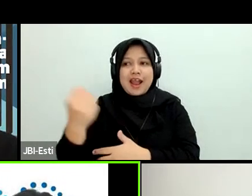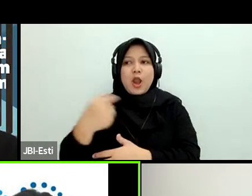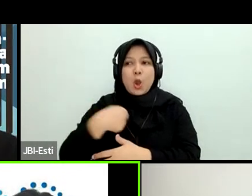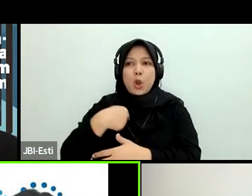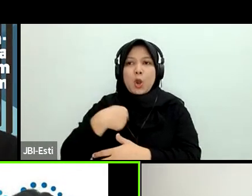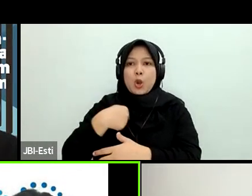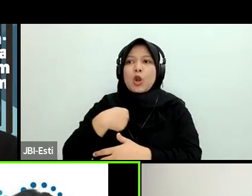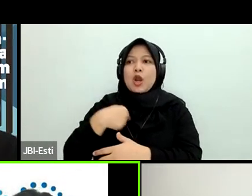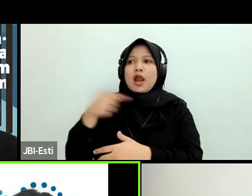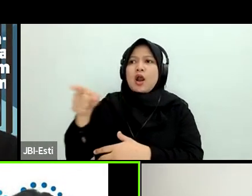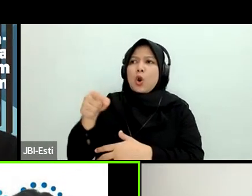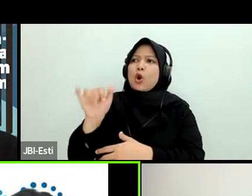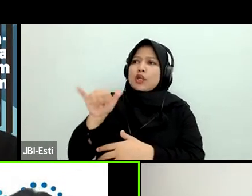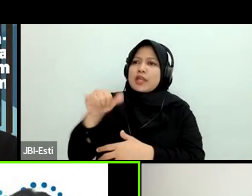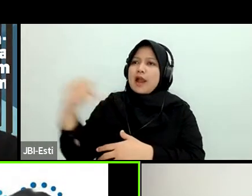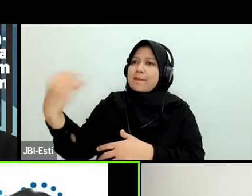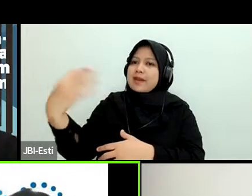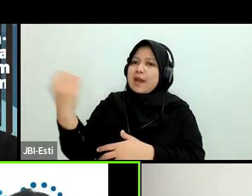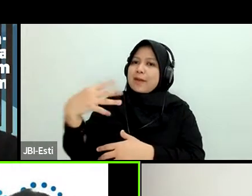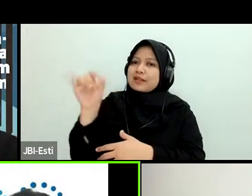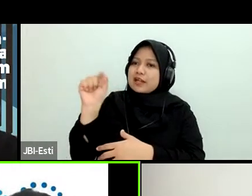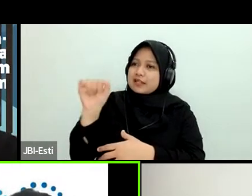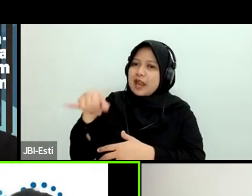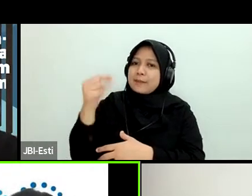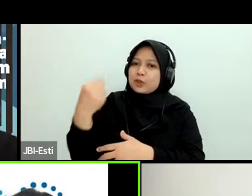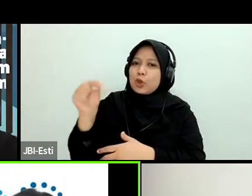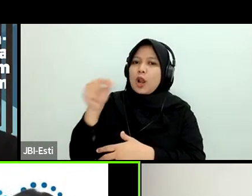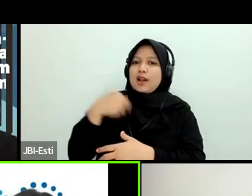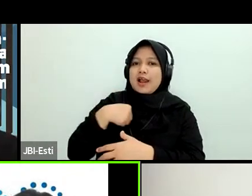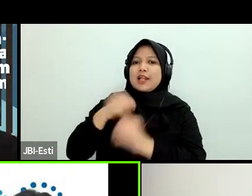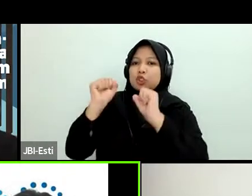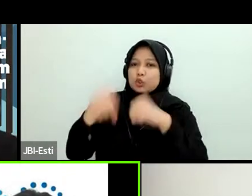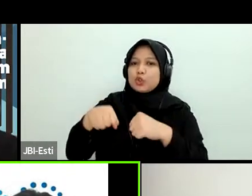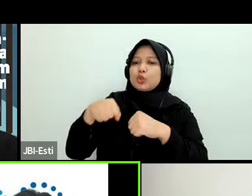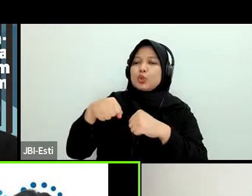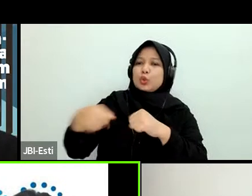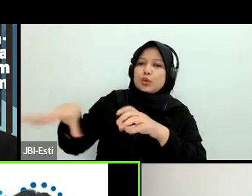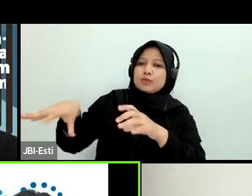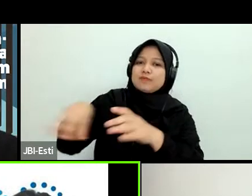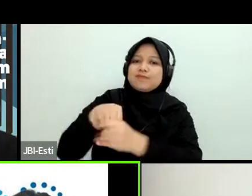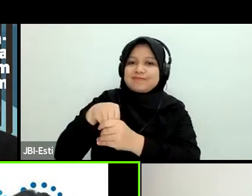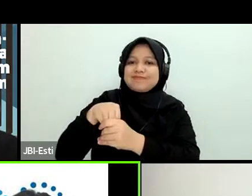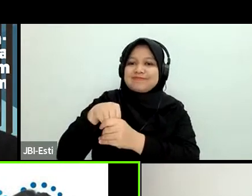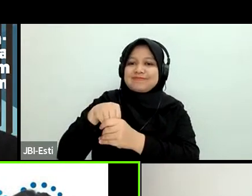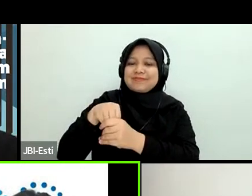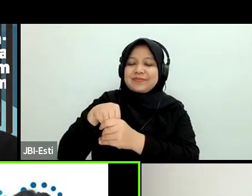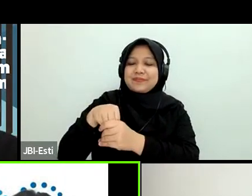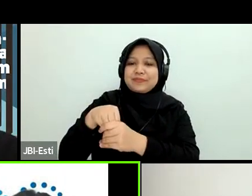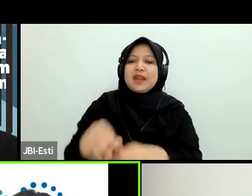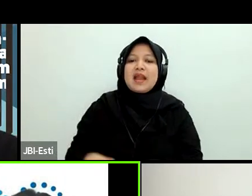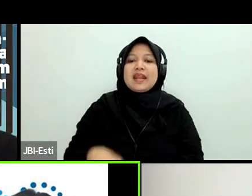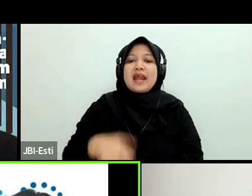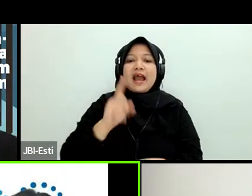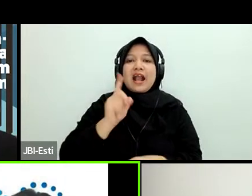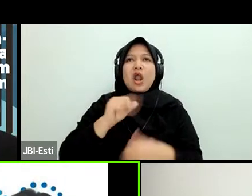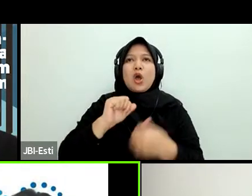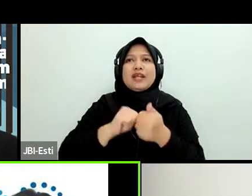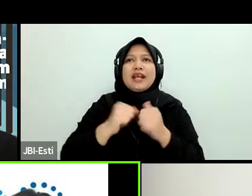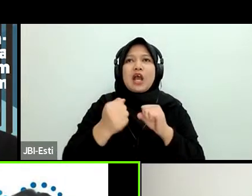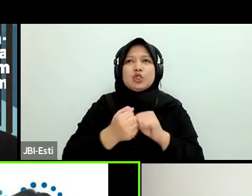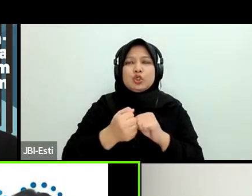naik pendapat tersebut atau mengiyakan ajakan tersebut dalam kasus Kalau nggak salah itu